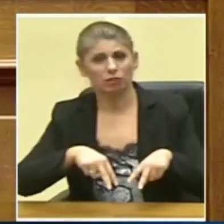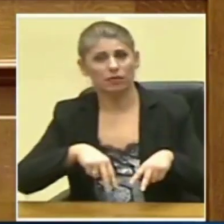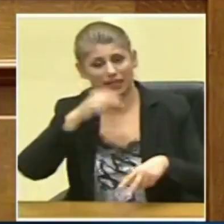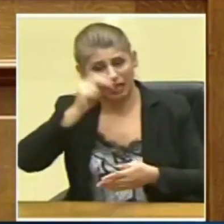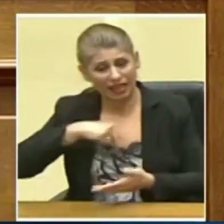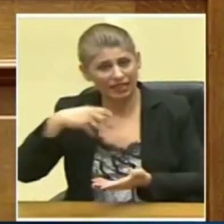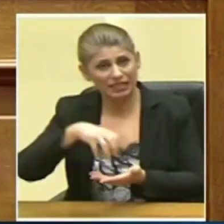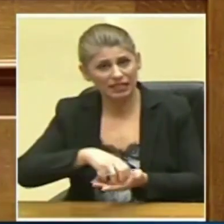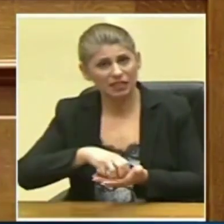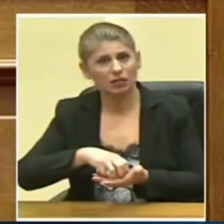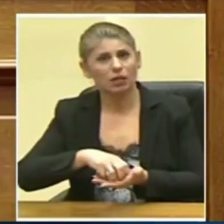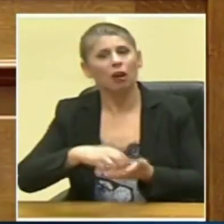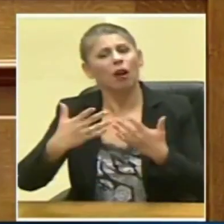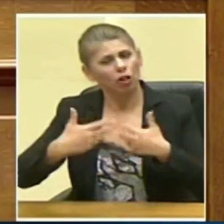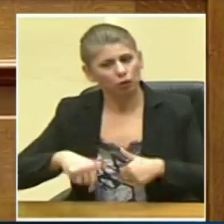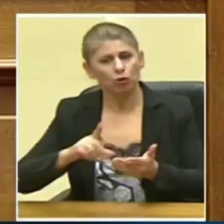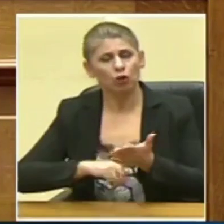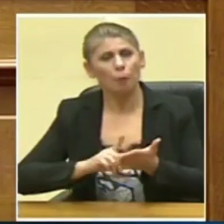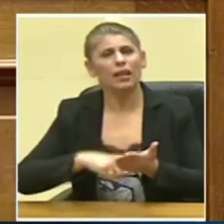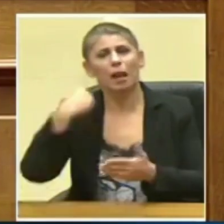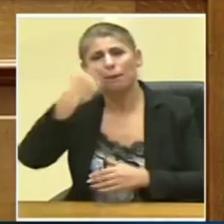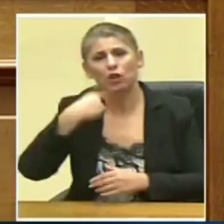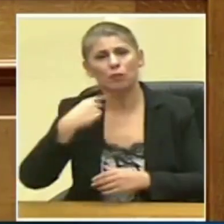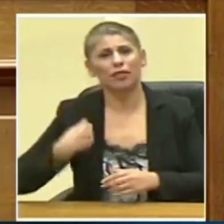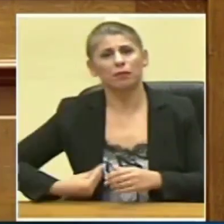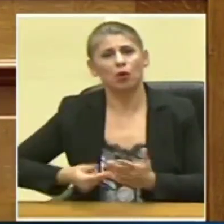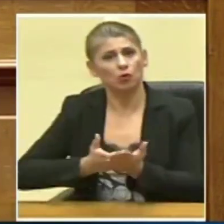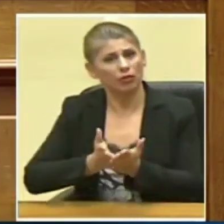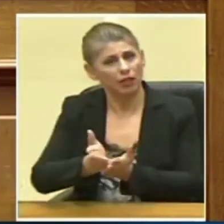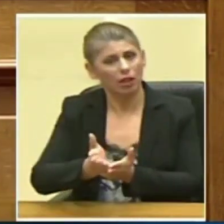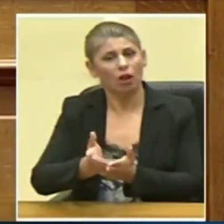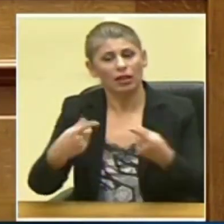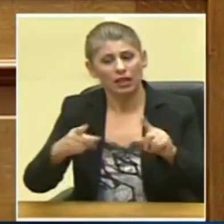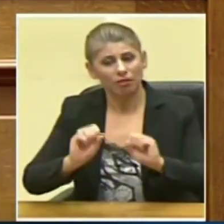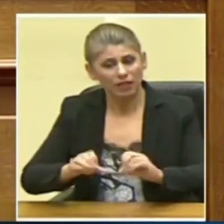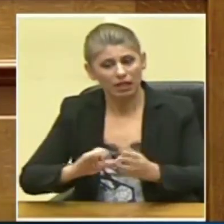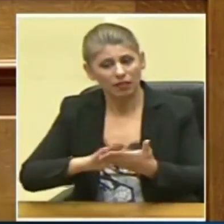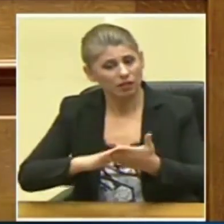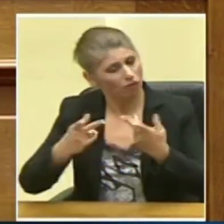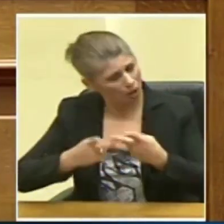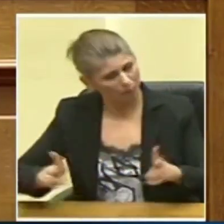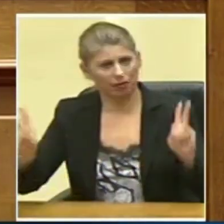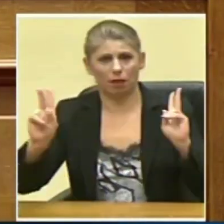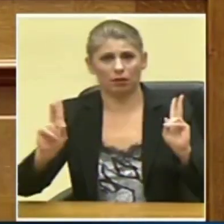εκκλησίες και λειτουργούν ως νομικά πρόσωπα δημοσίου δικαίου και η διδασκαλία των θρησκευτικών επιτρέπεται στα